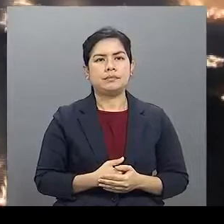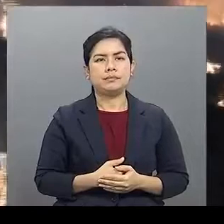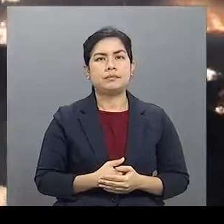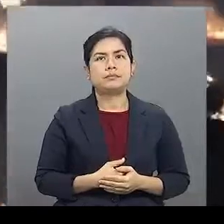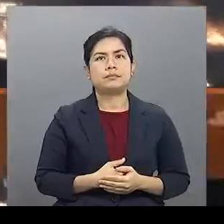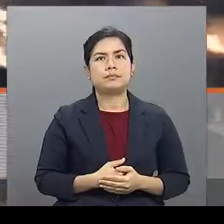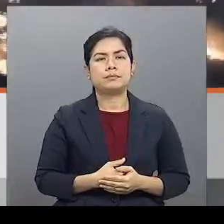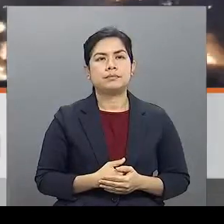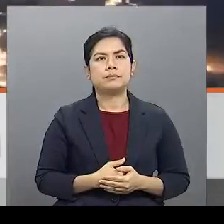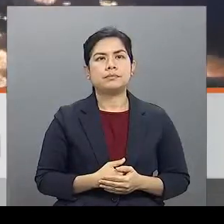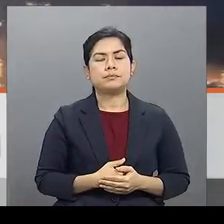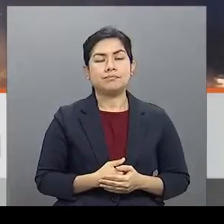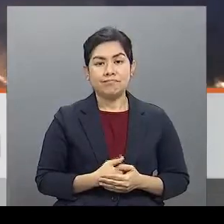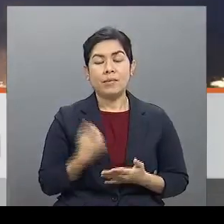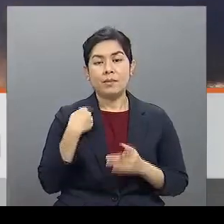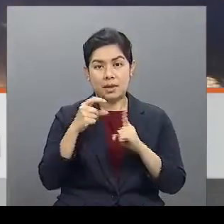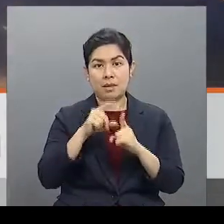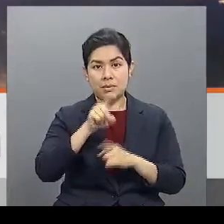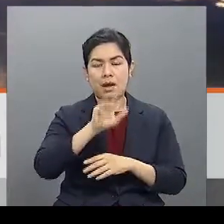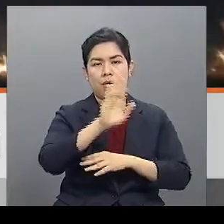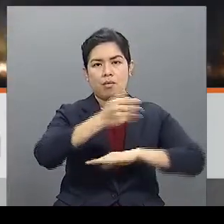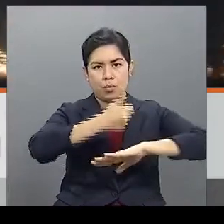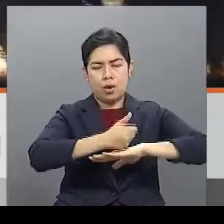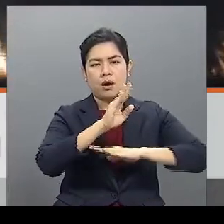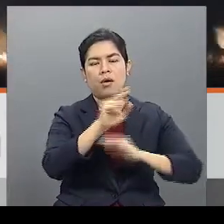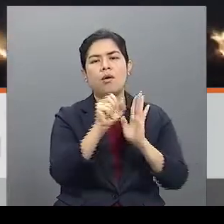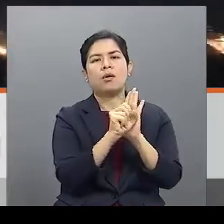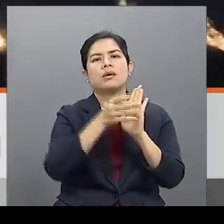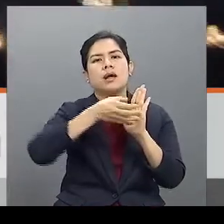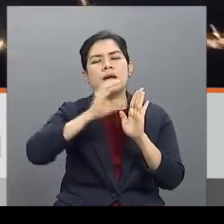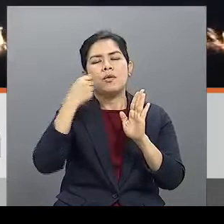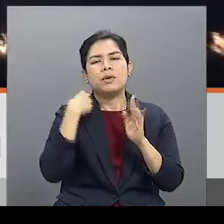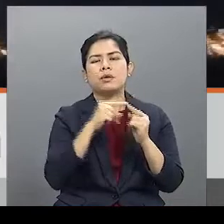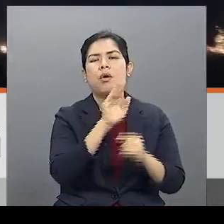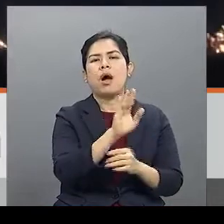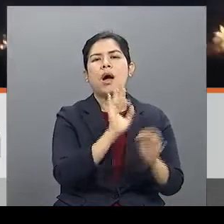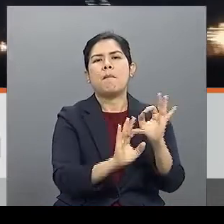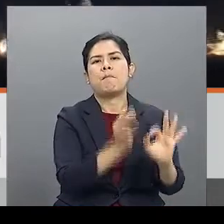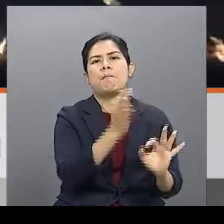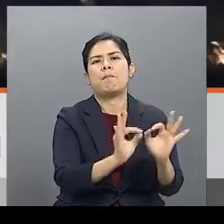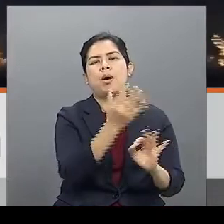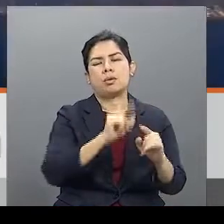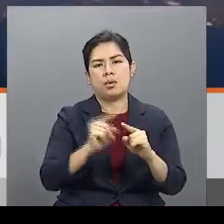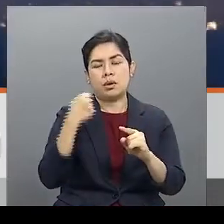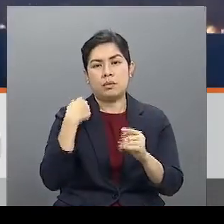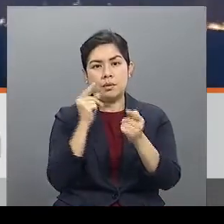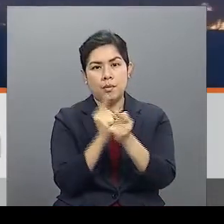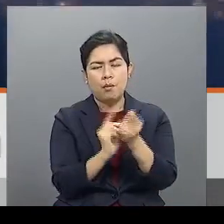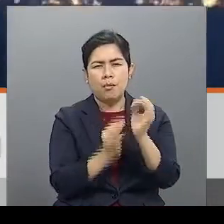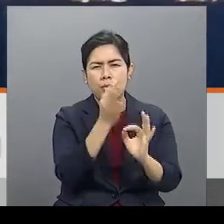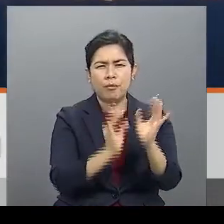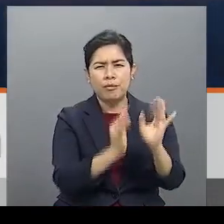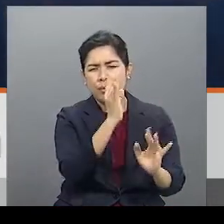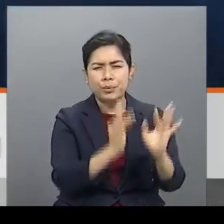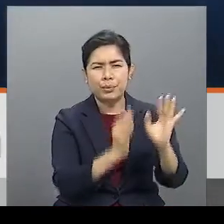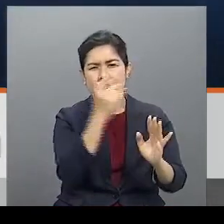แม้จะมีคำสั่งผู้ว่าราชการจังหวัดสระแก้วห้ามเผาพื้นที่ทางการเกษตรแต่แทบทุกคืนยังพบควันไฟและเปลวเพลิงปกคลุมพื้นที่ปลูกอ้อยหลายแปล